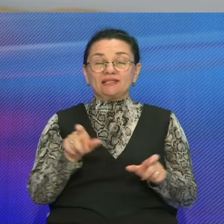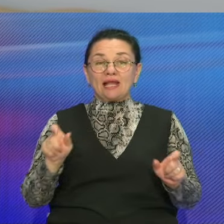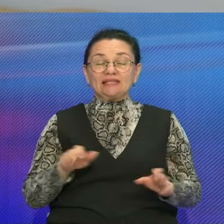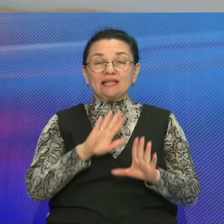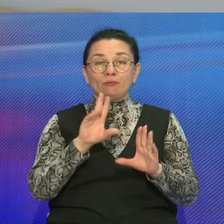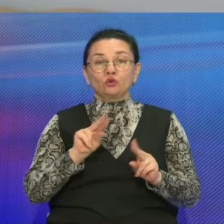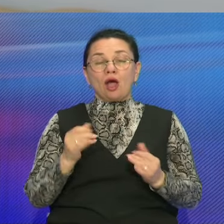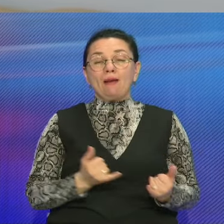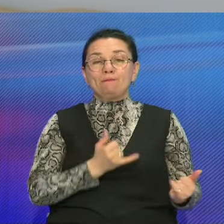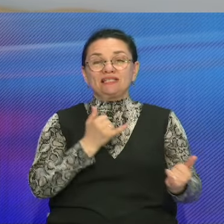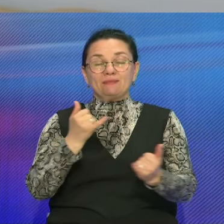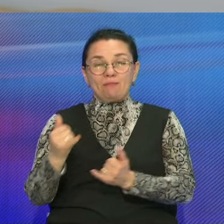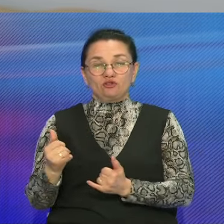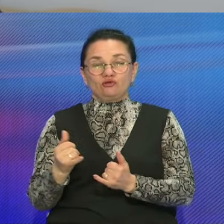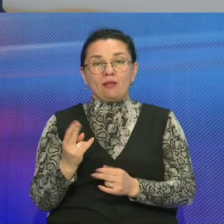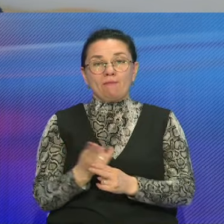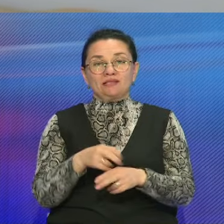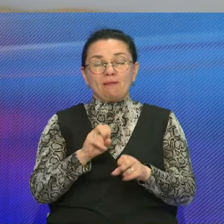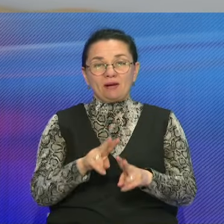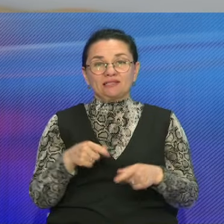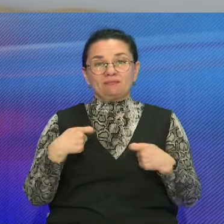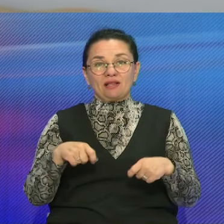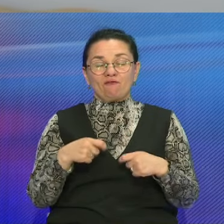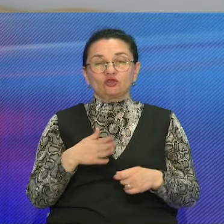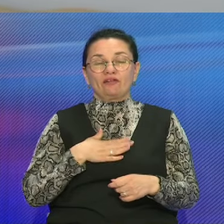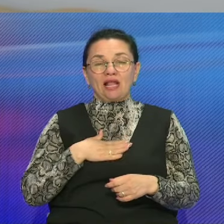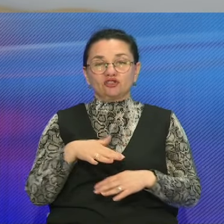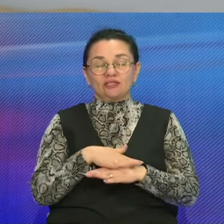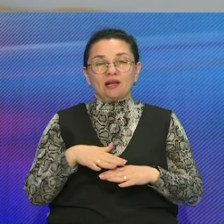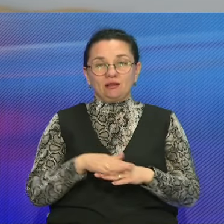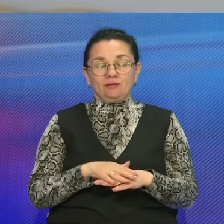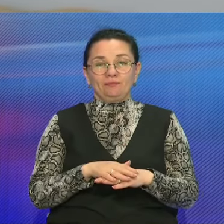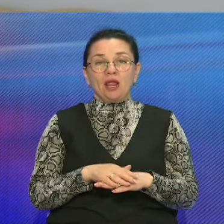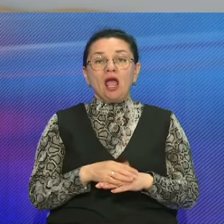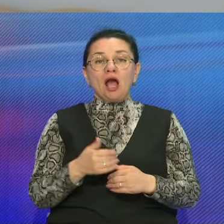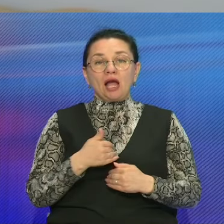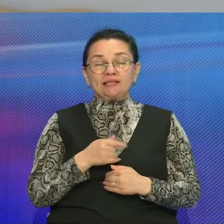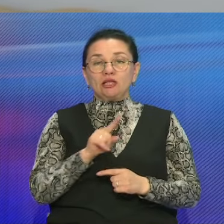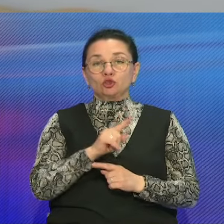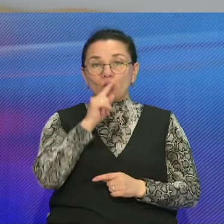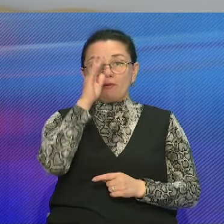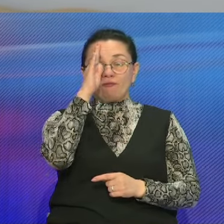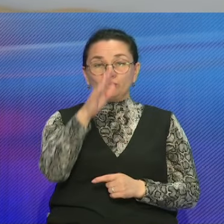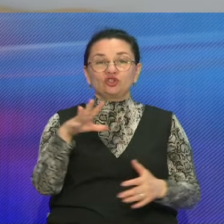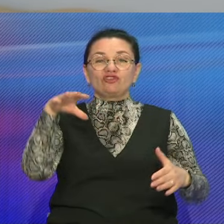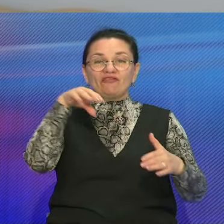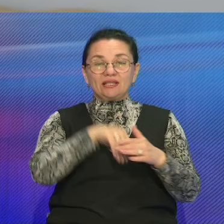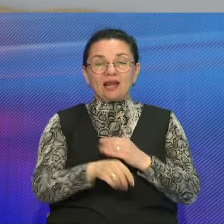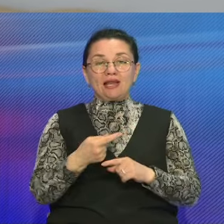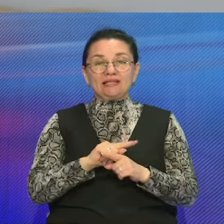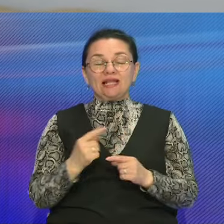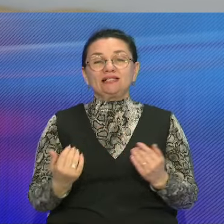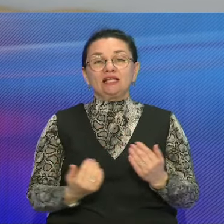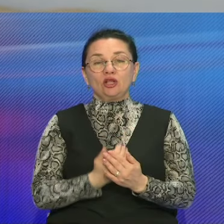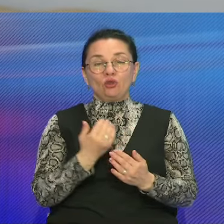обеспечена продовольственная безопасность нашей страны. Как человек науки, очень бы хотелось, чтобы в будущем внедрялись все те новшества, инновации,